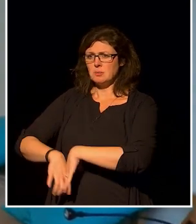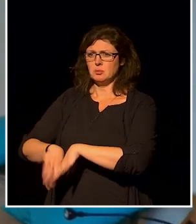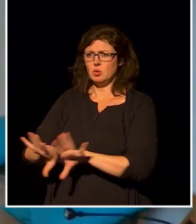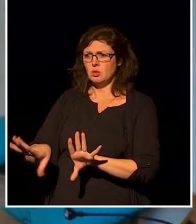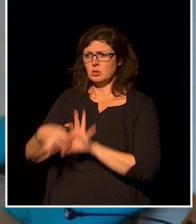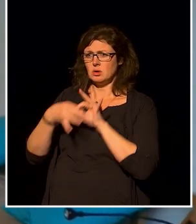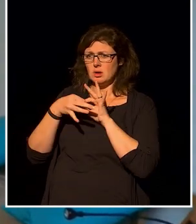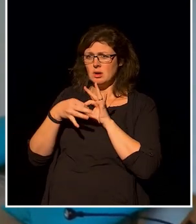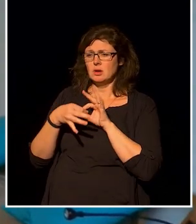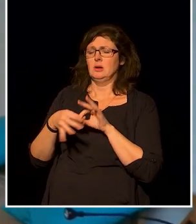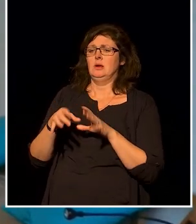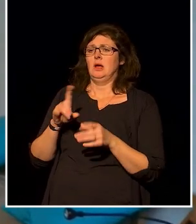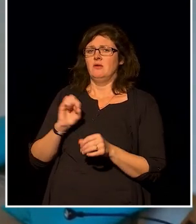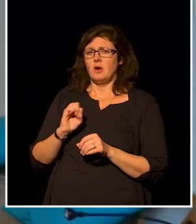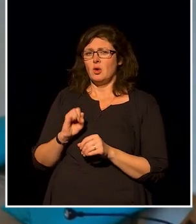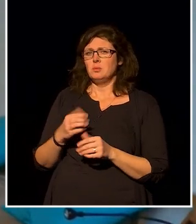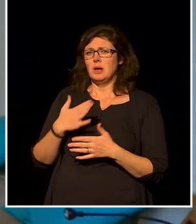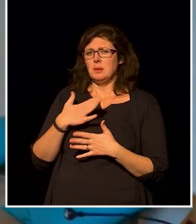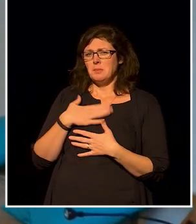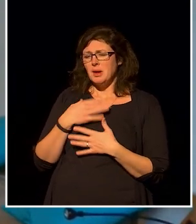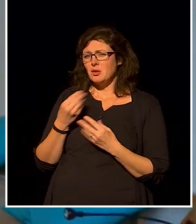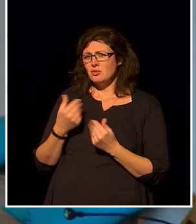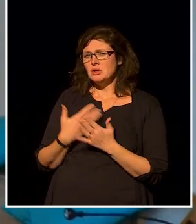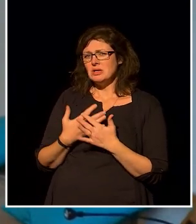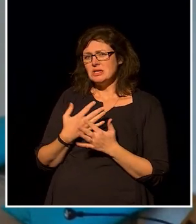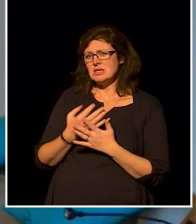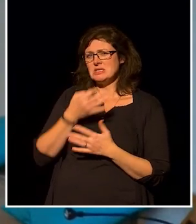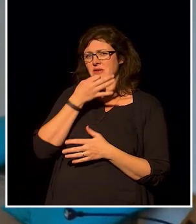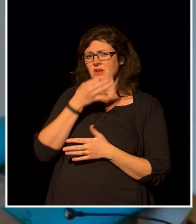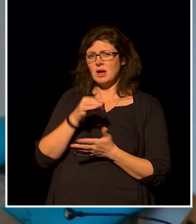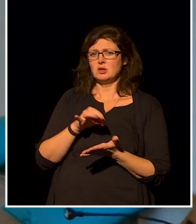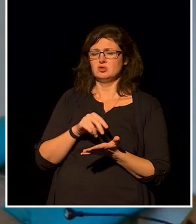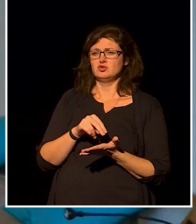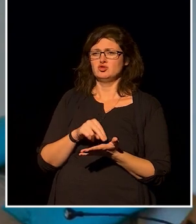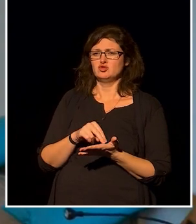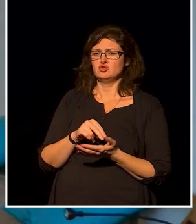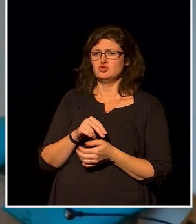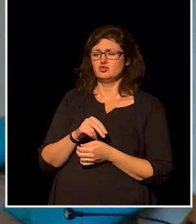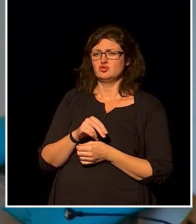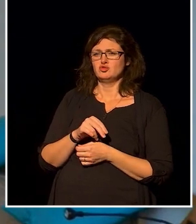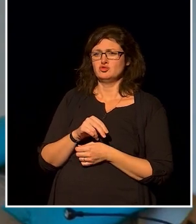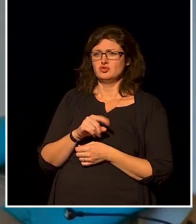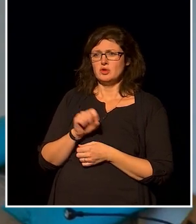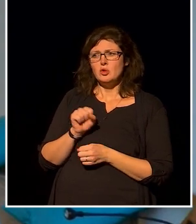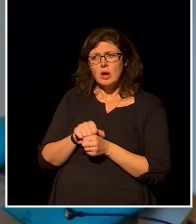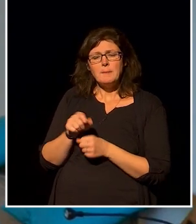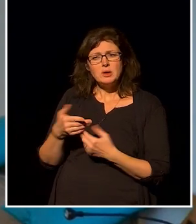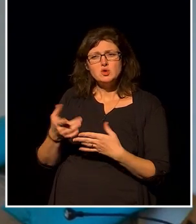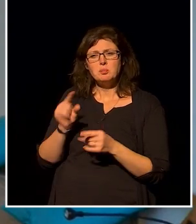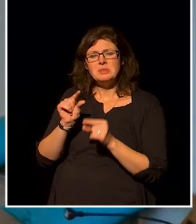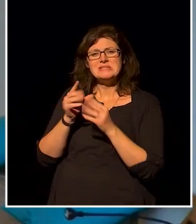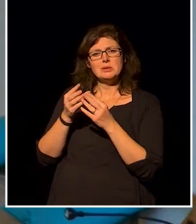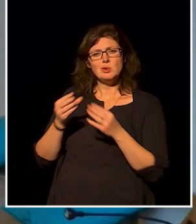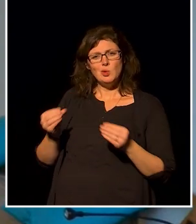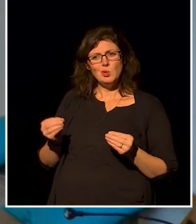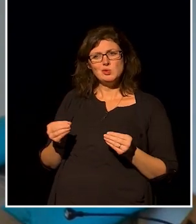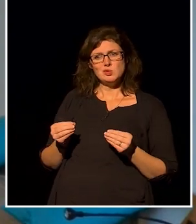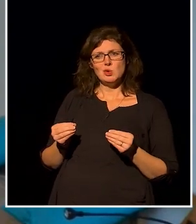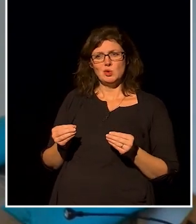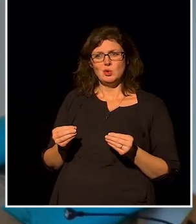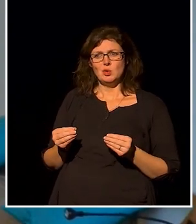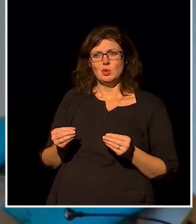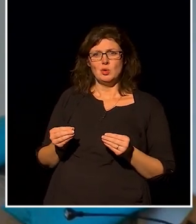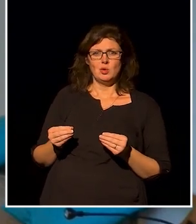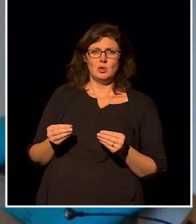eine Fragestellung ist, die man dann ein bisschen lösen kann von dem manchmal schon arg